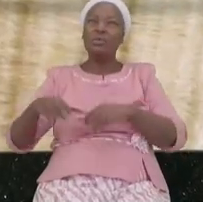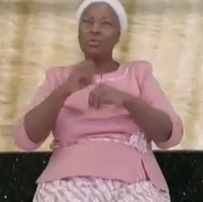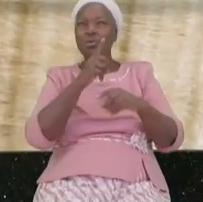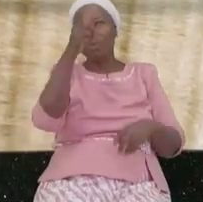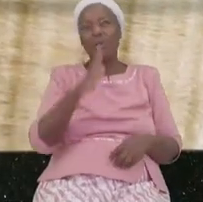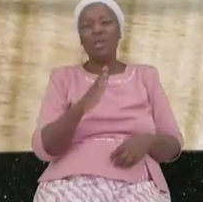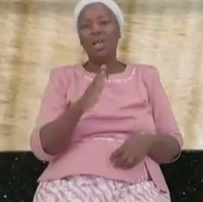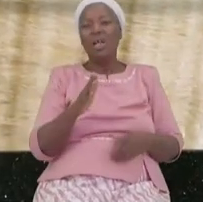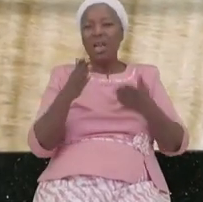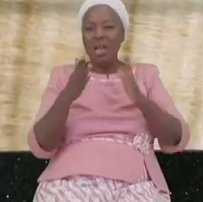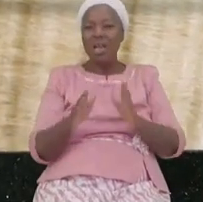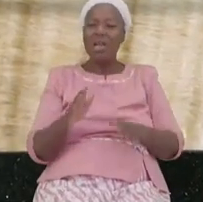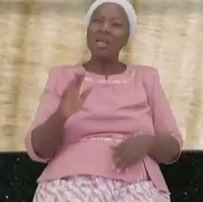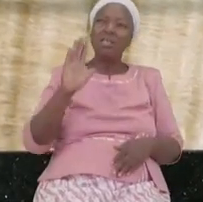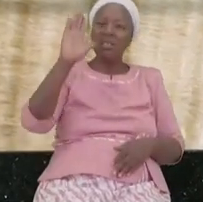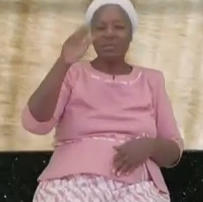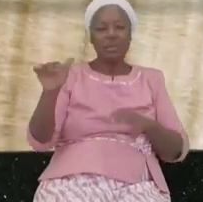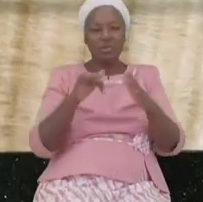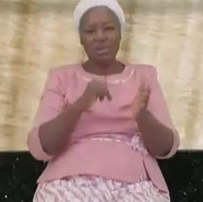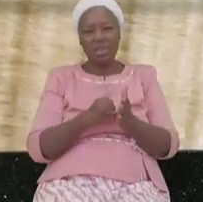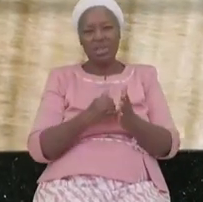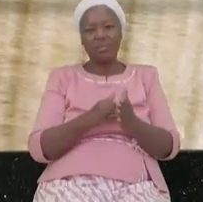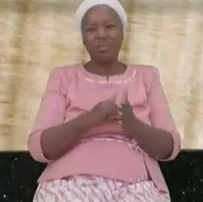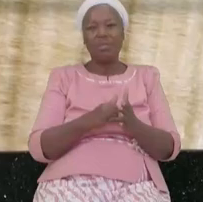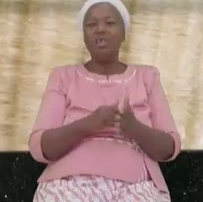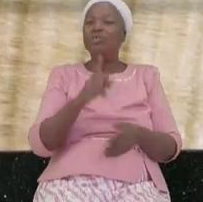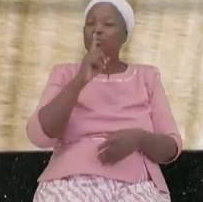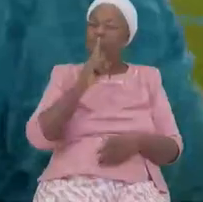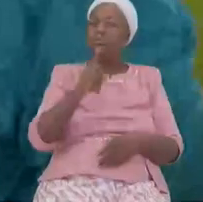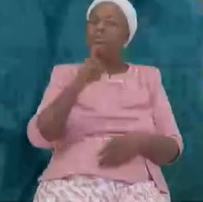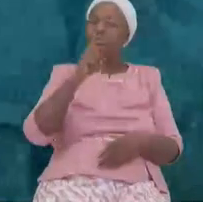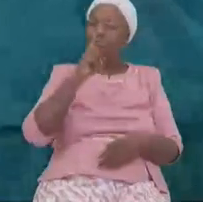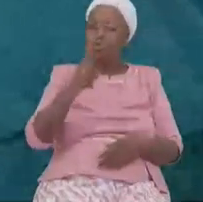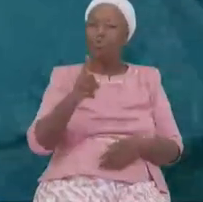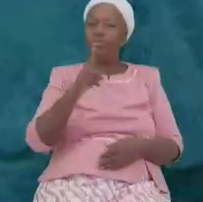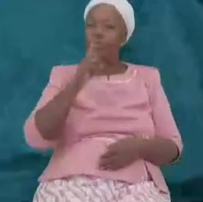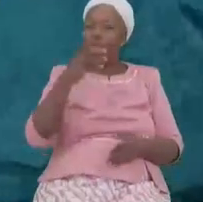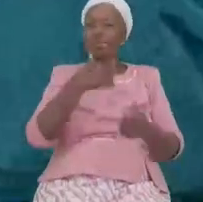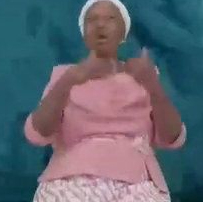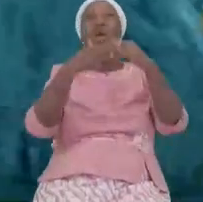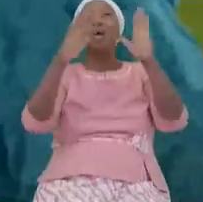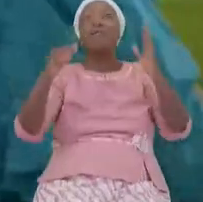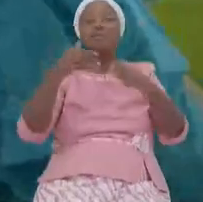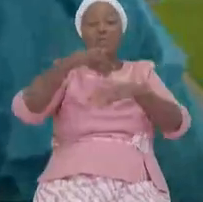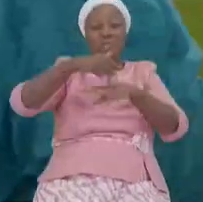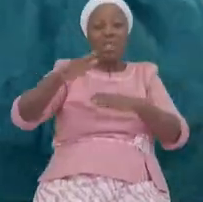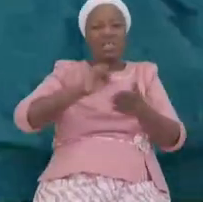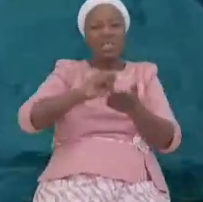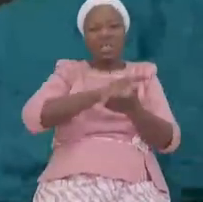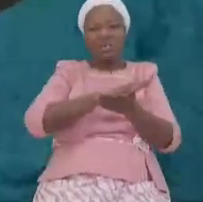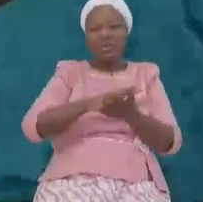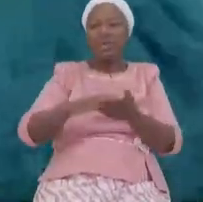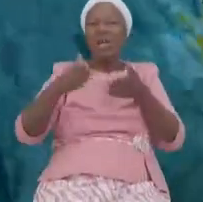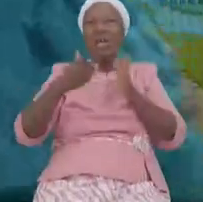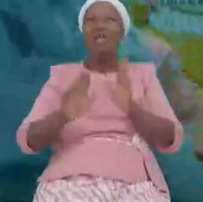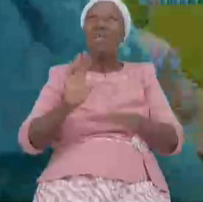Qu'il le fasse, qu'il le fasse. une sanctification réelle venue du ciel, qu'il te